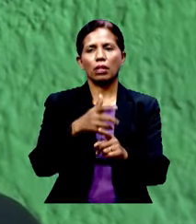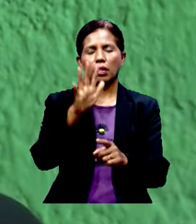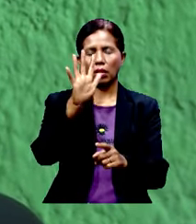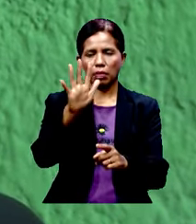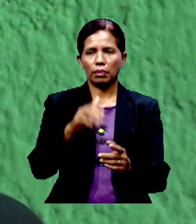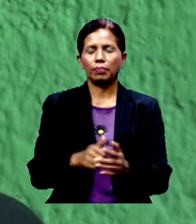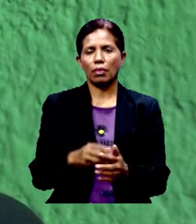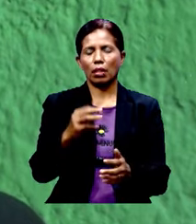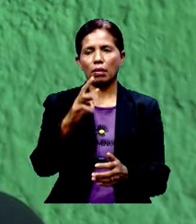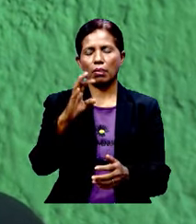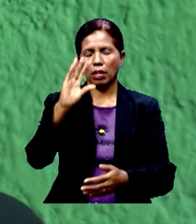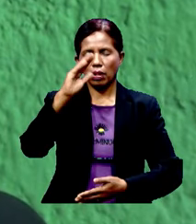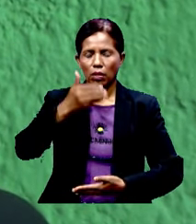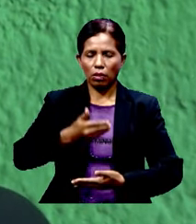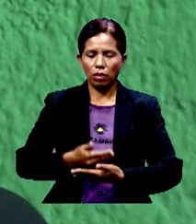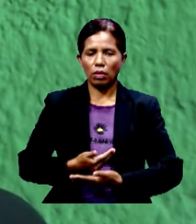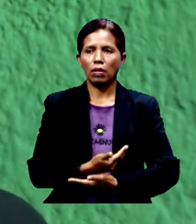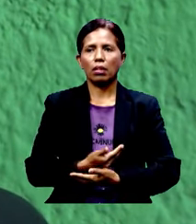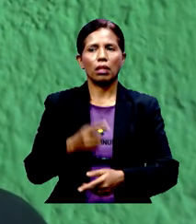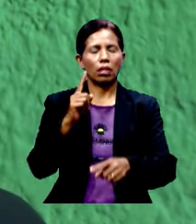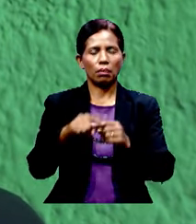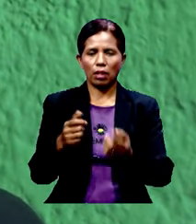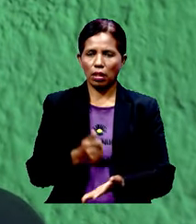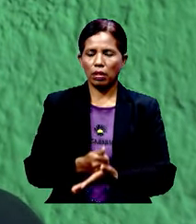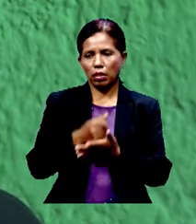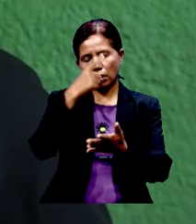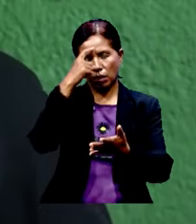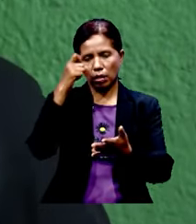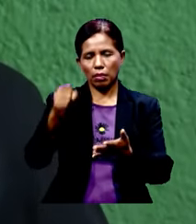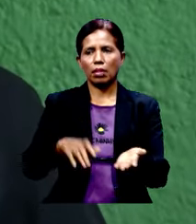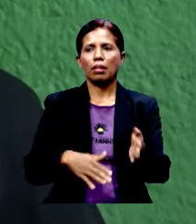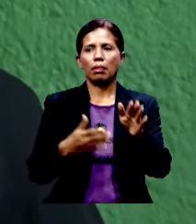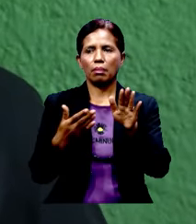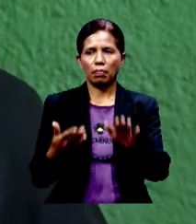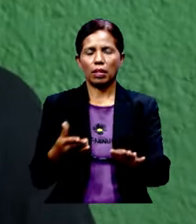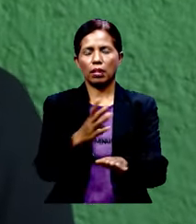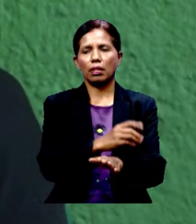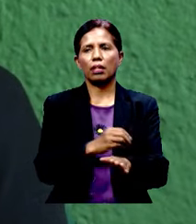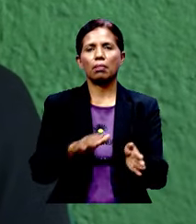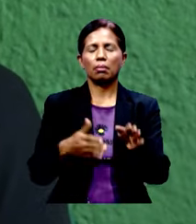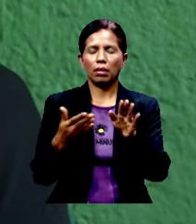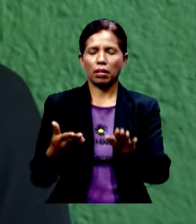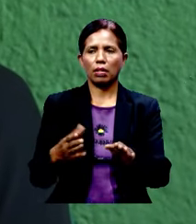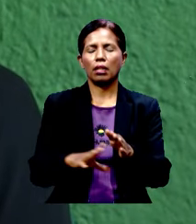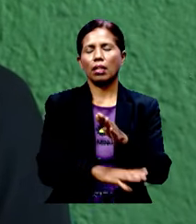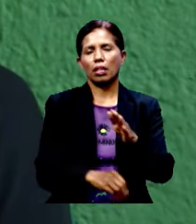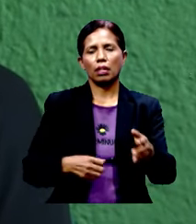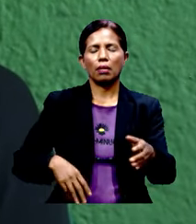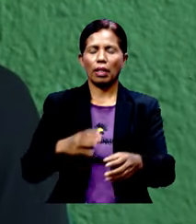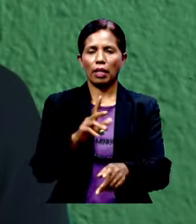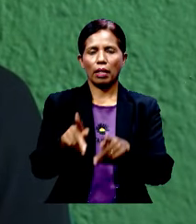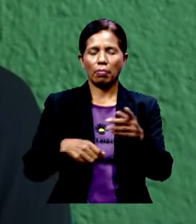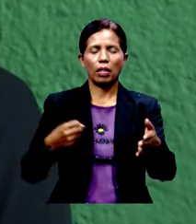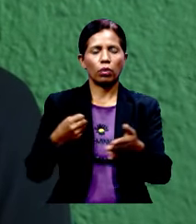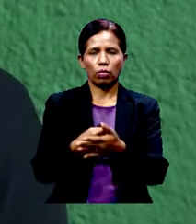nebe Maria Dotel kous ihenye isin la bele salva tambah koto ona is ihenye isin oin hira hetan torturasaun.